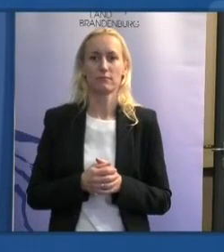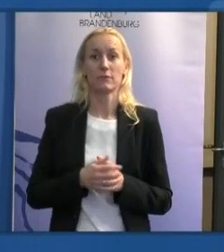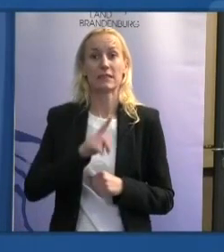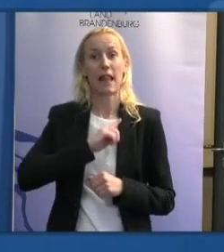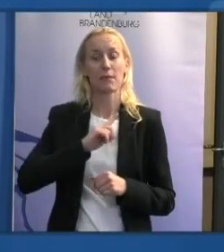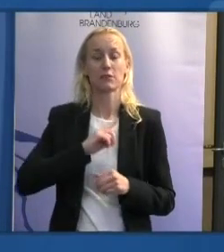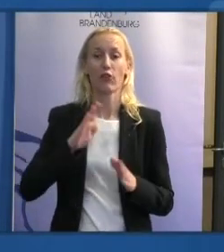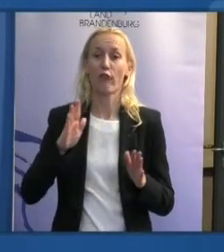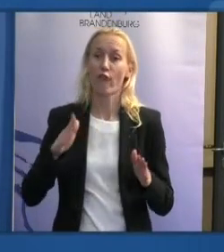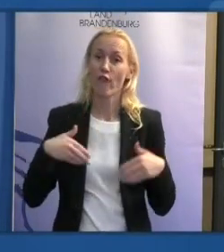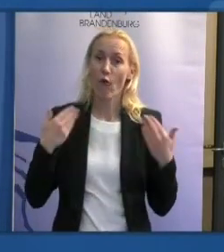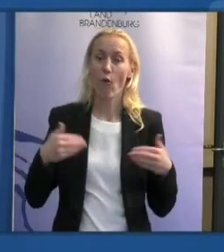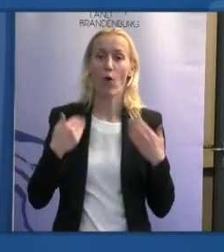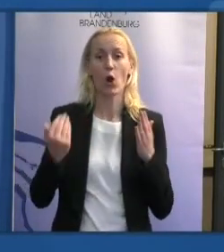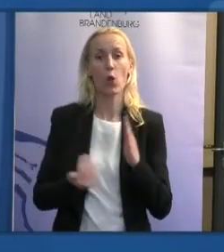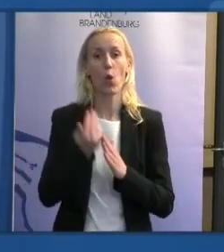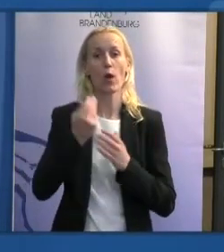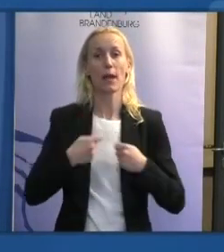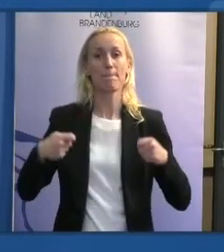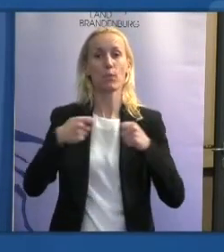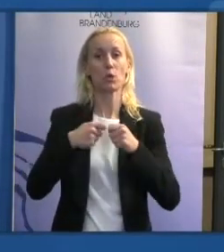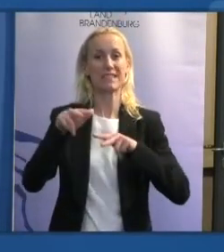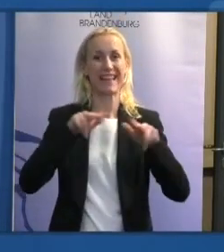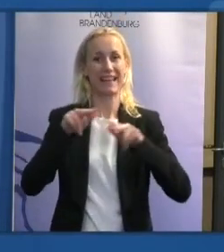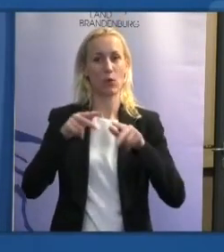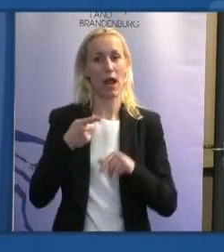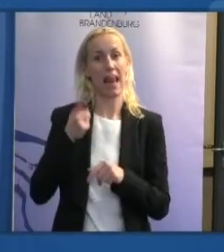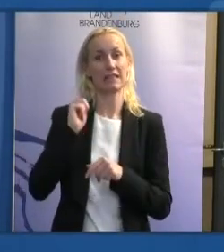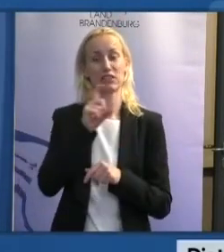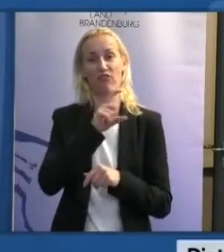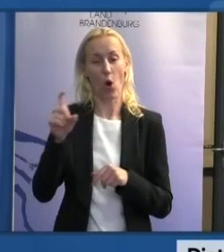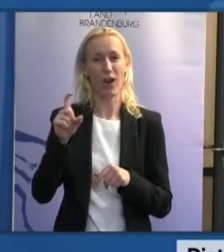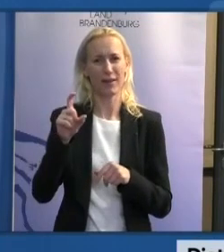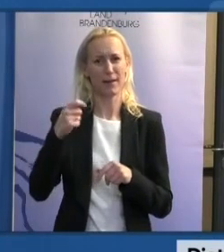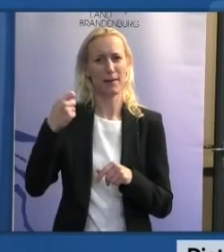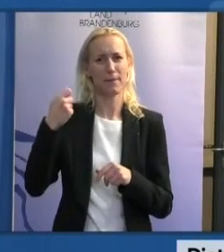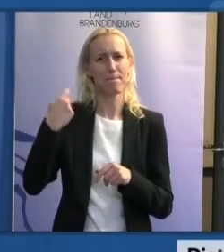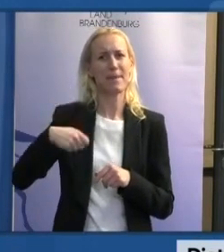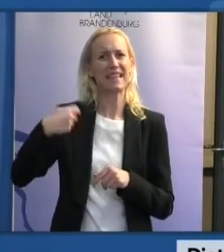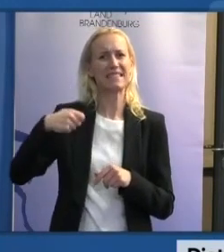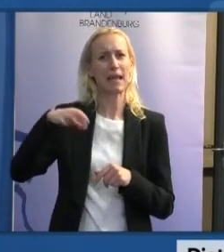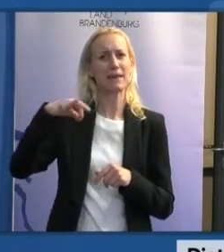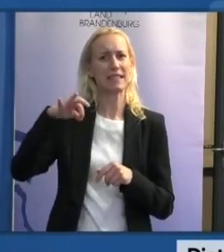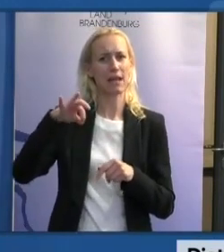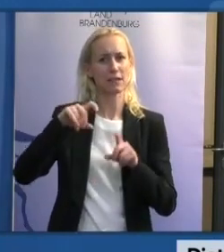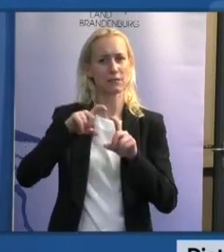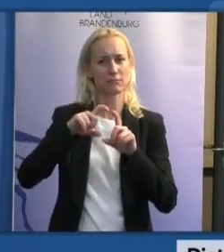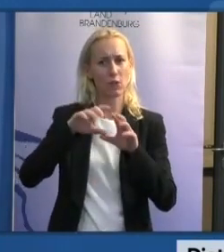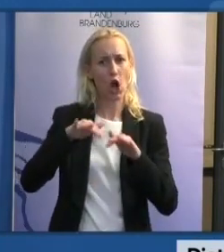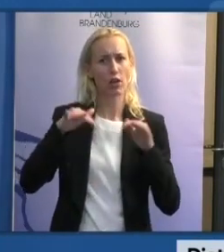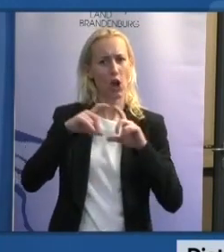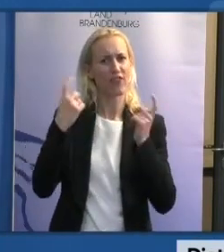froh, dass die neue Bundesregierung in der letzten Woche deutlich gemacht hat in der Ministerpräsidentenkonferenz, dass auch